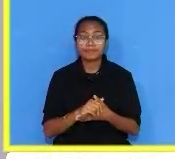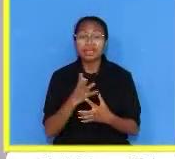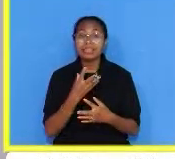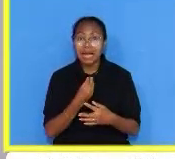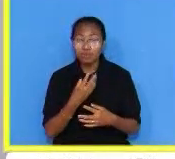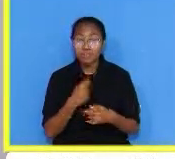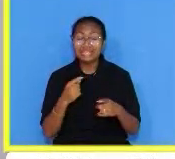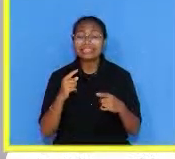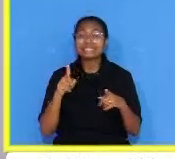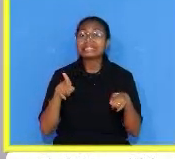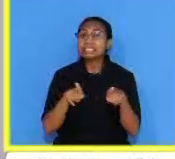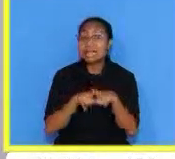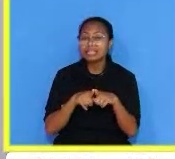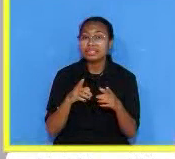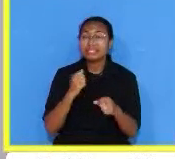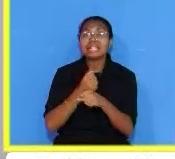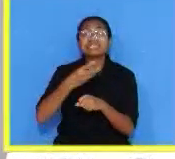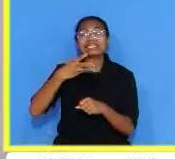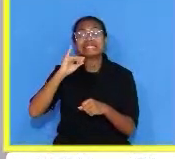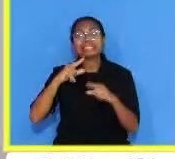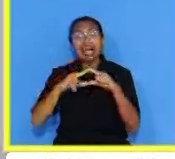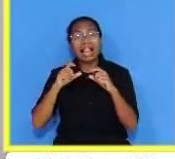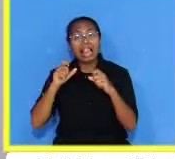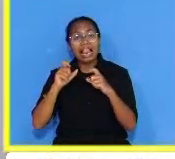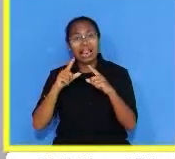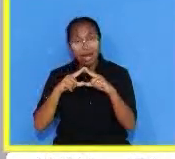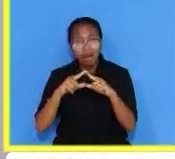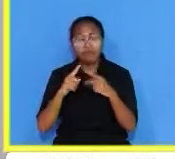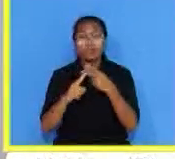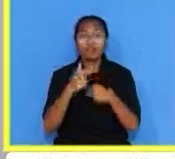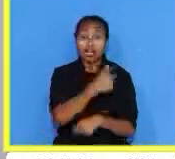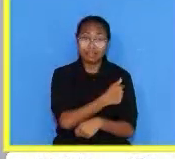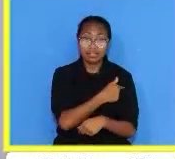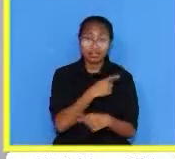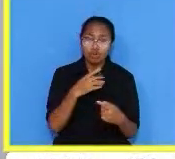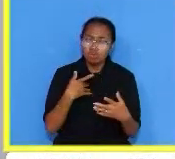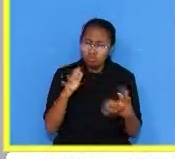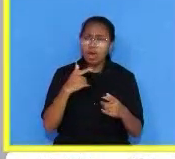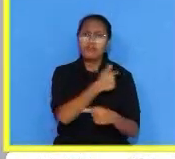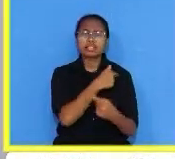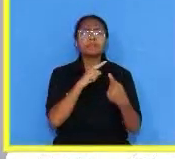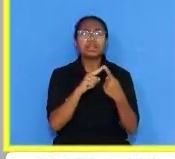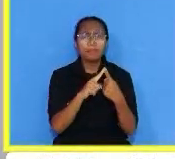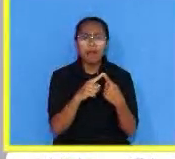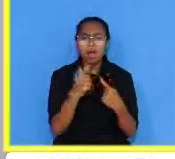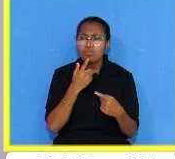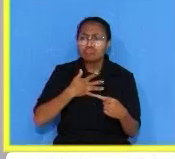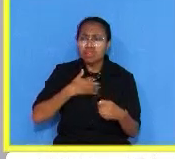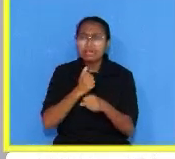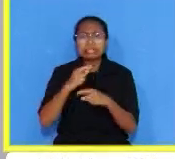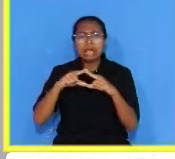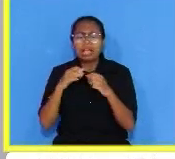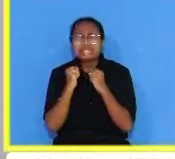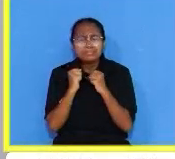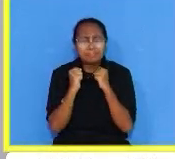takut dengan gejala yang ditimbulkan, jadi sudah vaksin pertama terus kena gejala mungkin